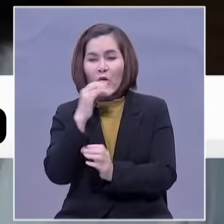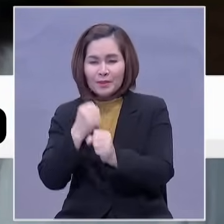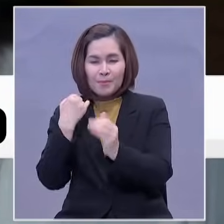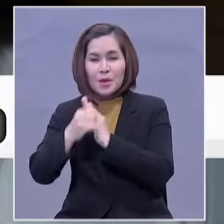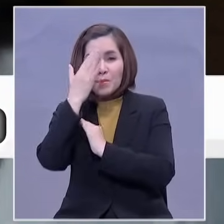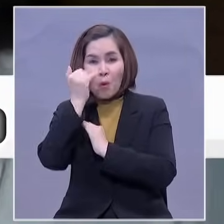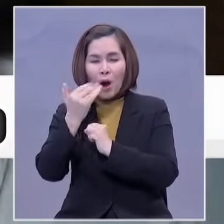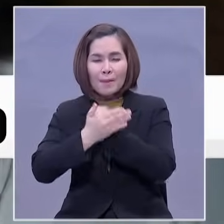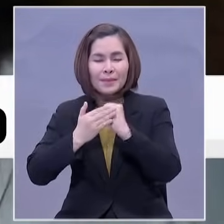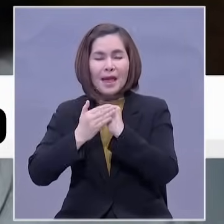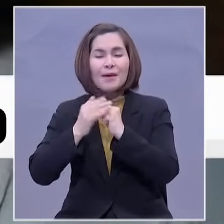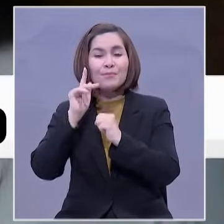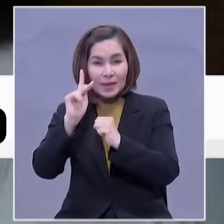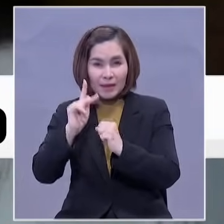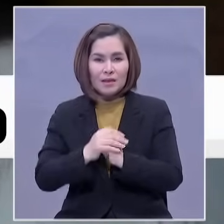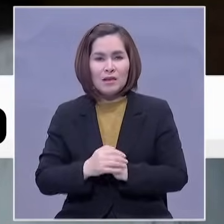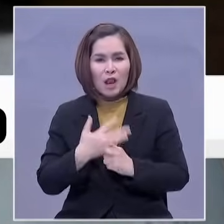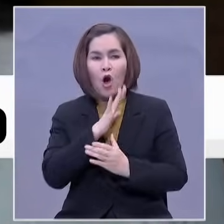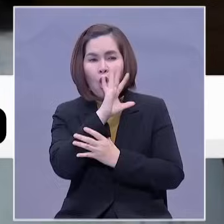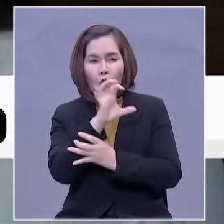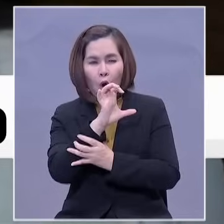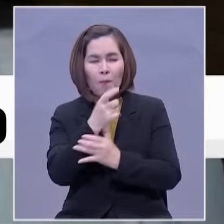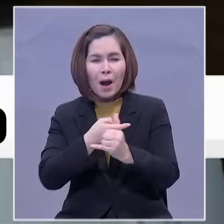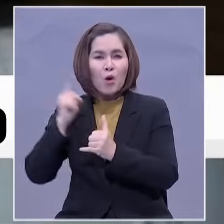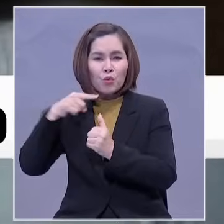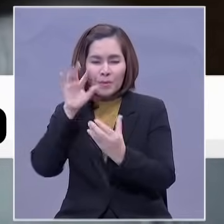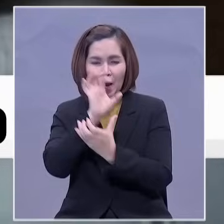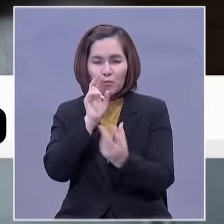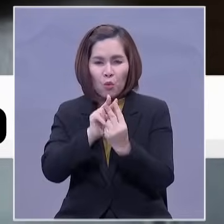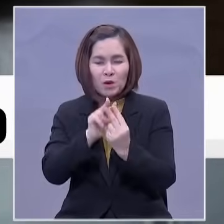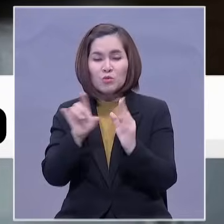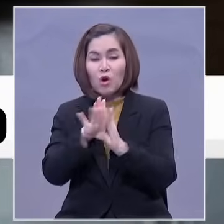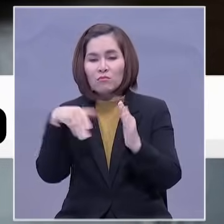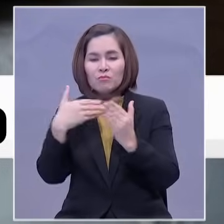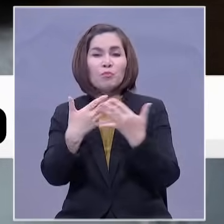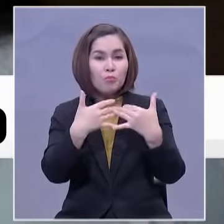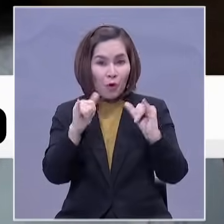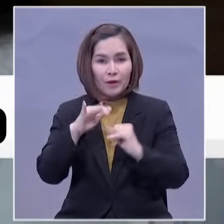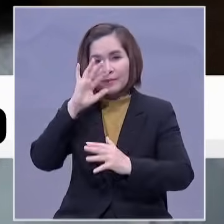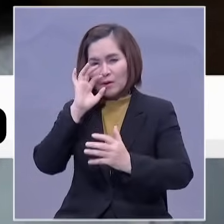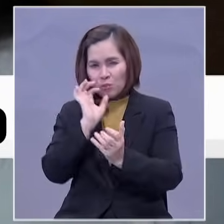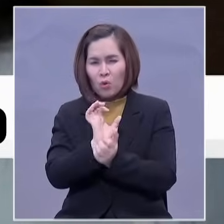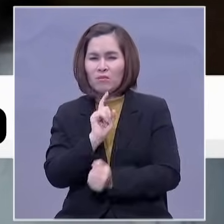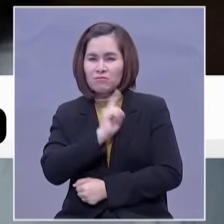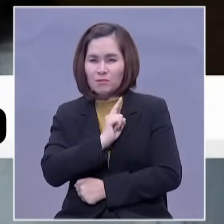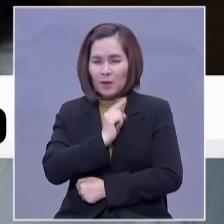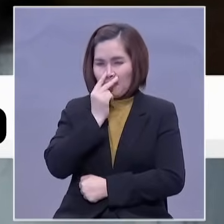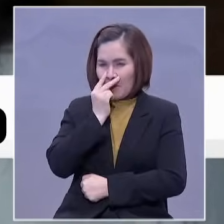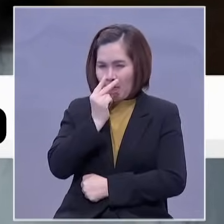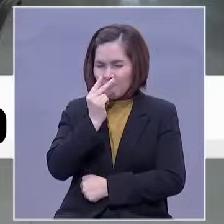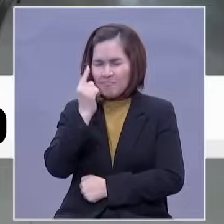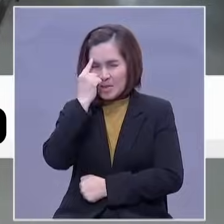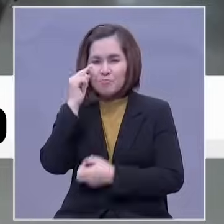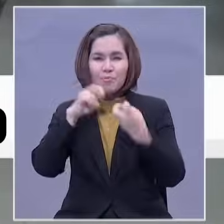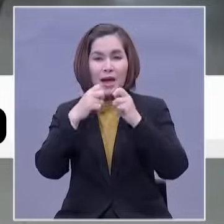แรมไปข่มขืนก่อนจะปล่อยตัวไปทางตรุษพุธรภาค 1นะครับเห็นว่าเรื่องนี้เป็นเรื่องสำคัญซึ่งจากการตรวจสอบพบ